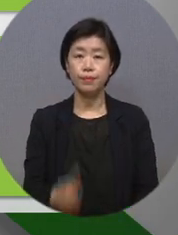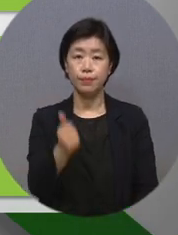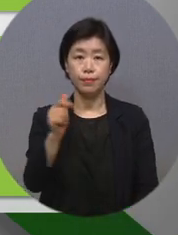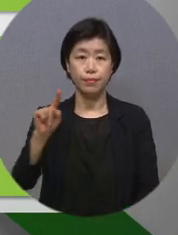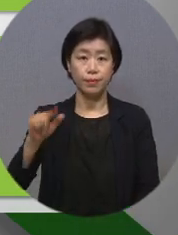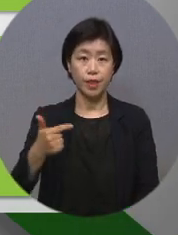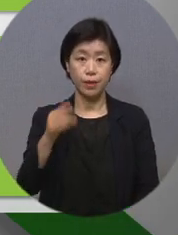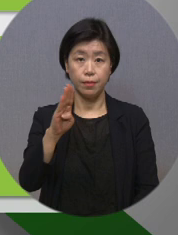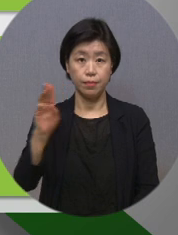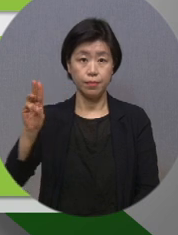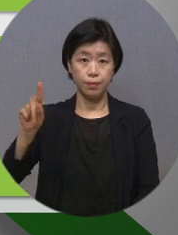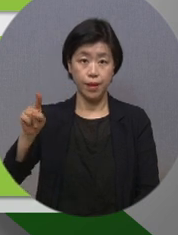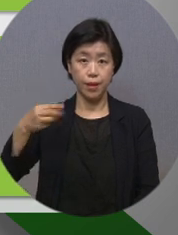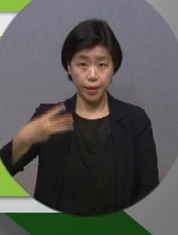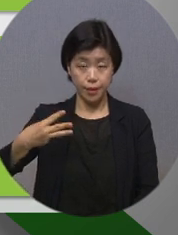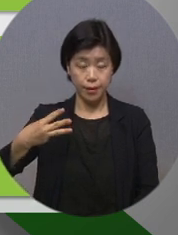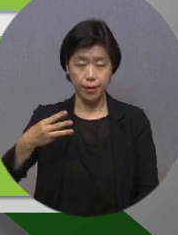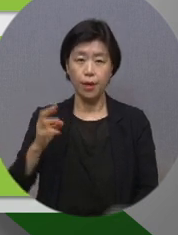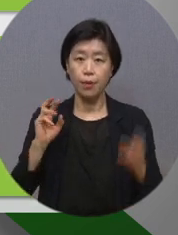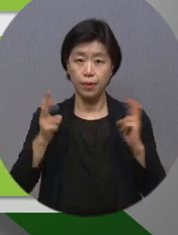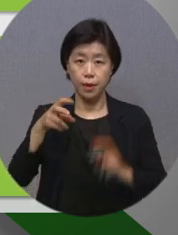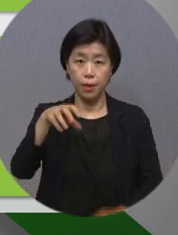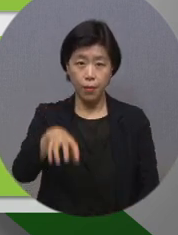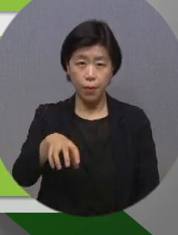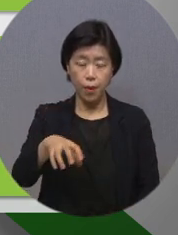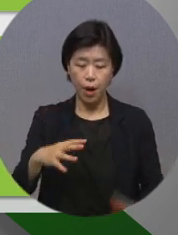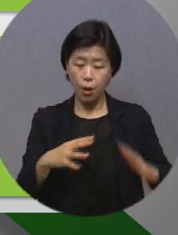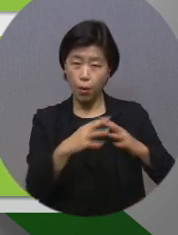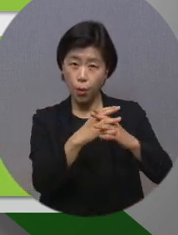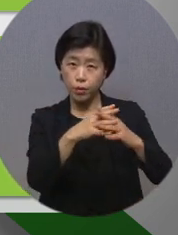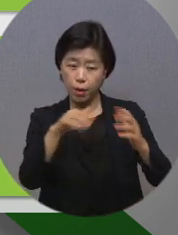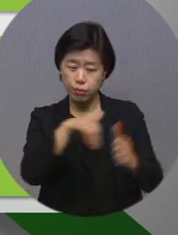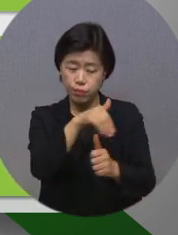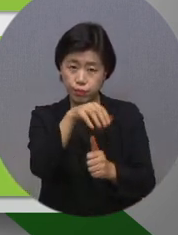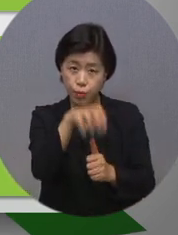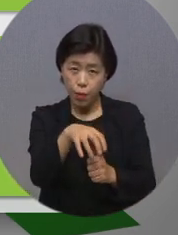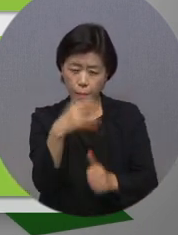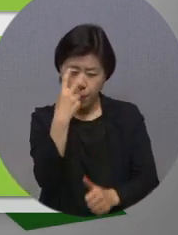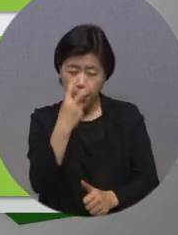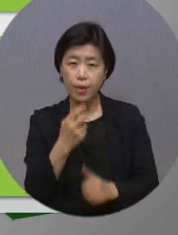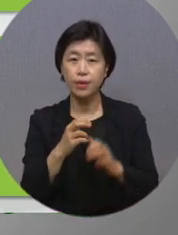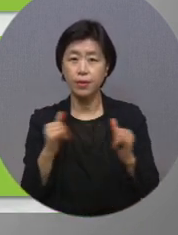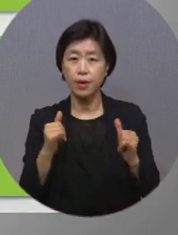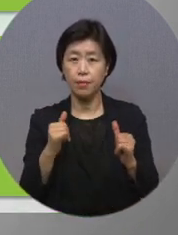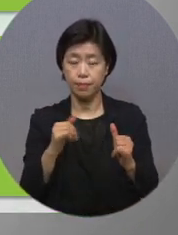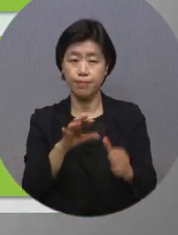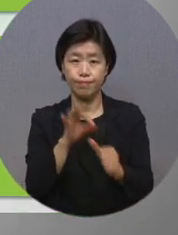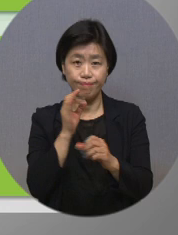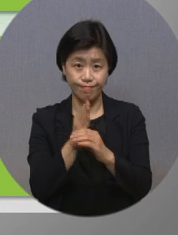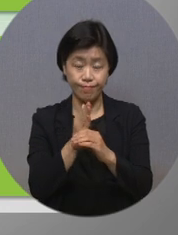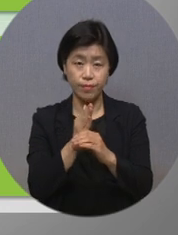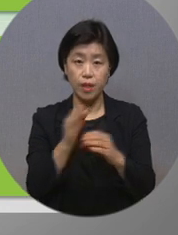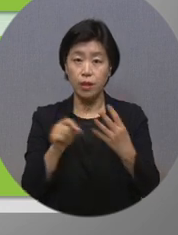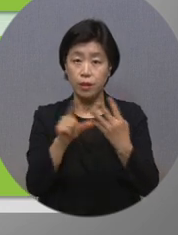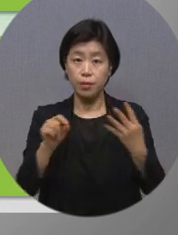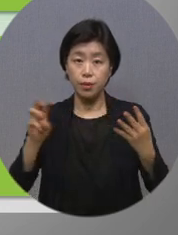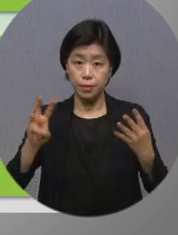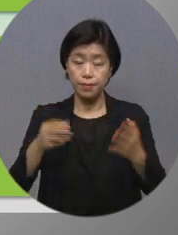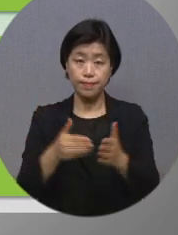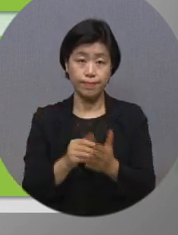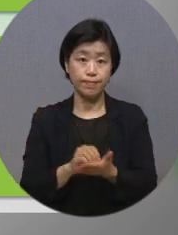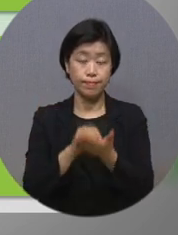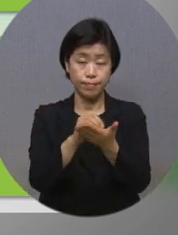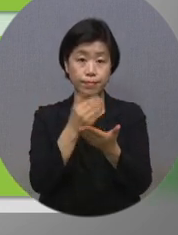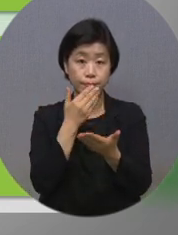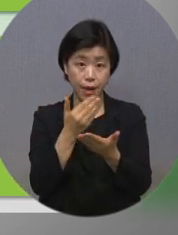주식회사 한밭기업에서 공사 현장 경비원을 모집합니다. 접수 마감일은 4월 30일까지며 근무지는